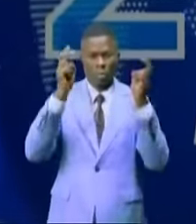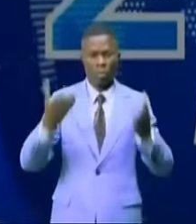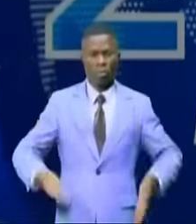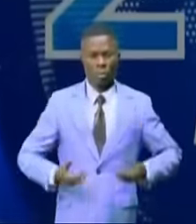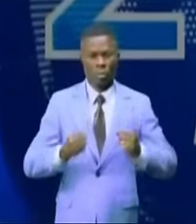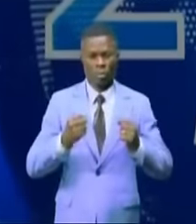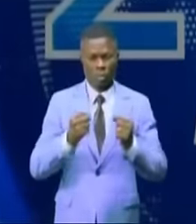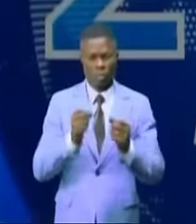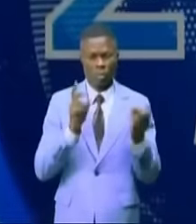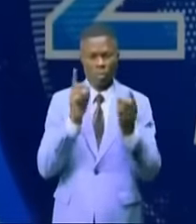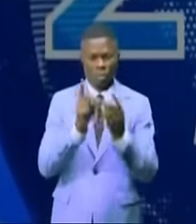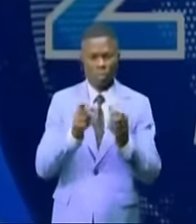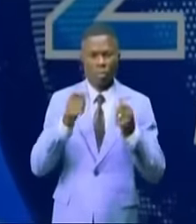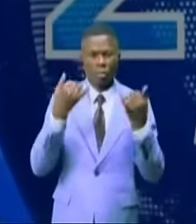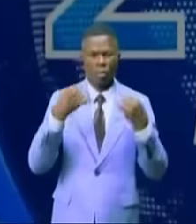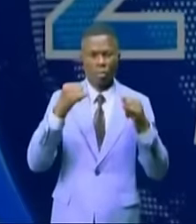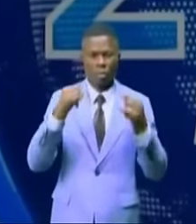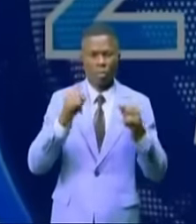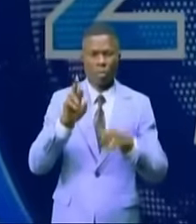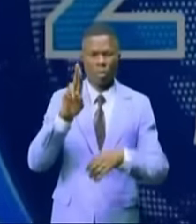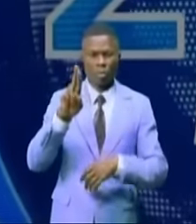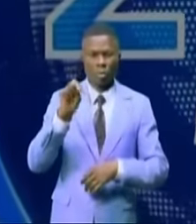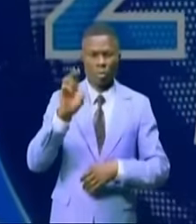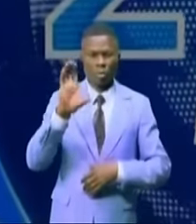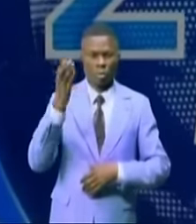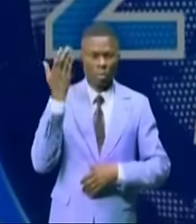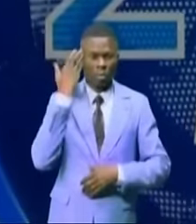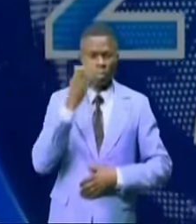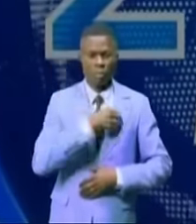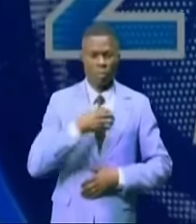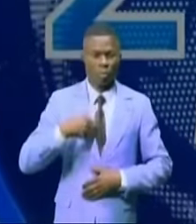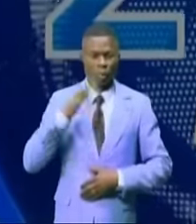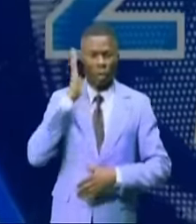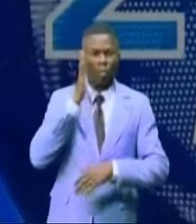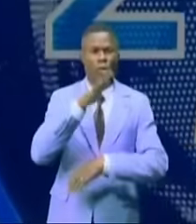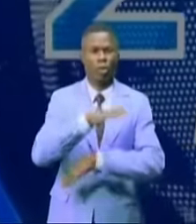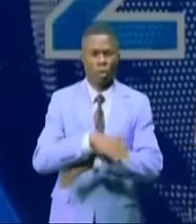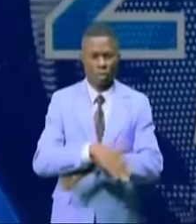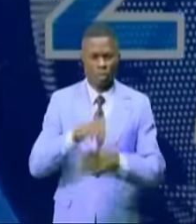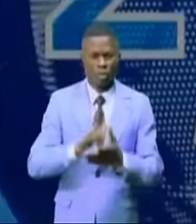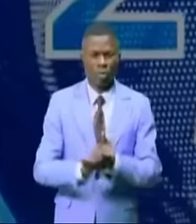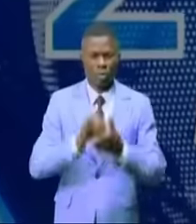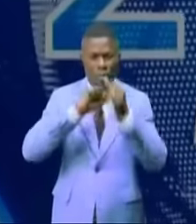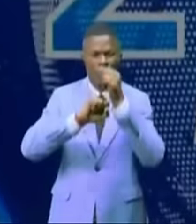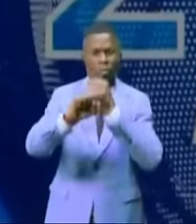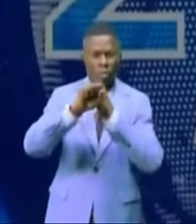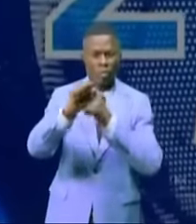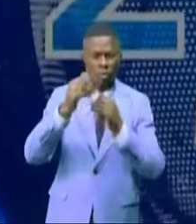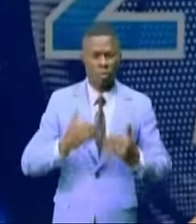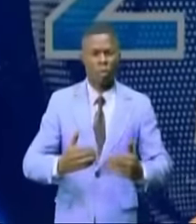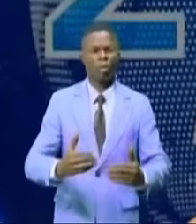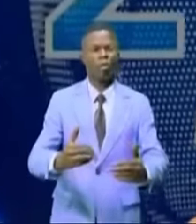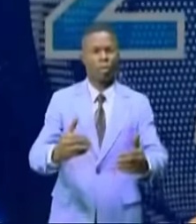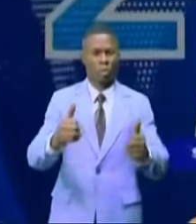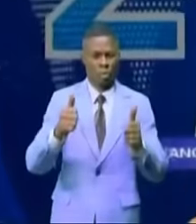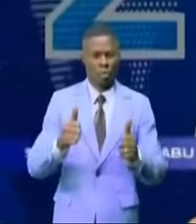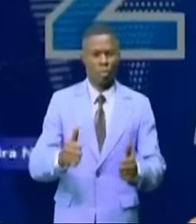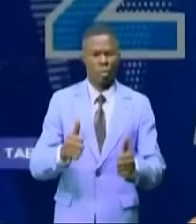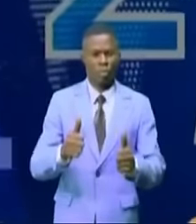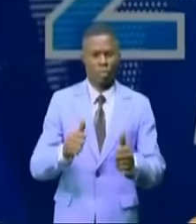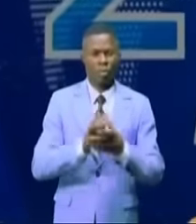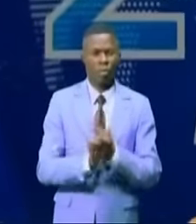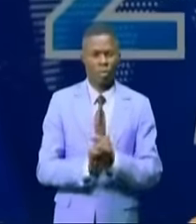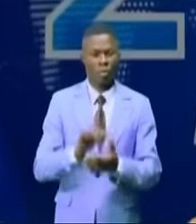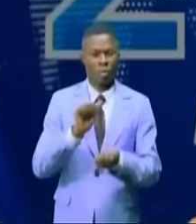retrouver à travers cette grande édition d'informations sur la chaîne nationale. Mesdames et messieurs, bonsoir. La campagne électorale se poursuit